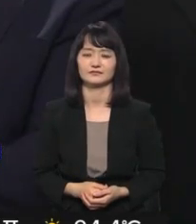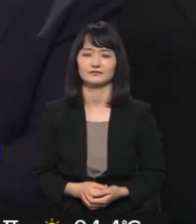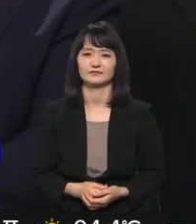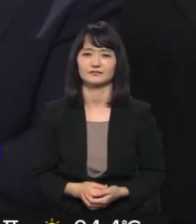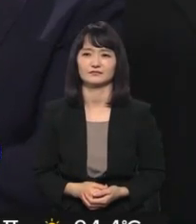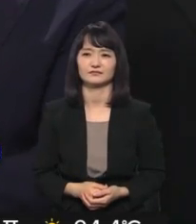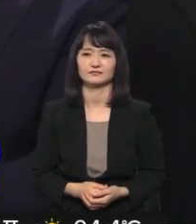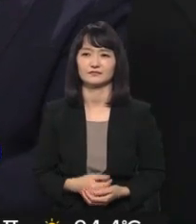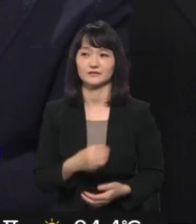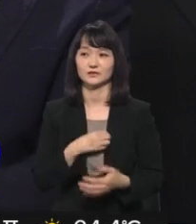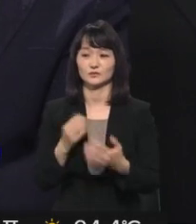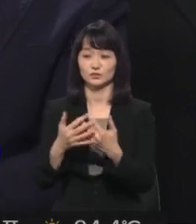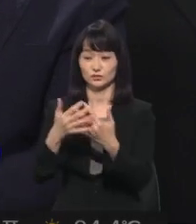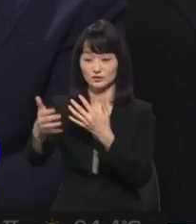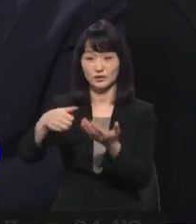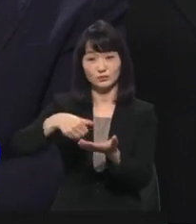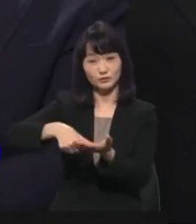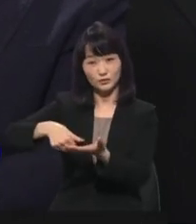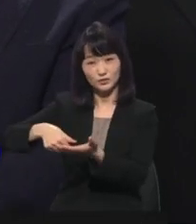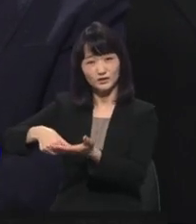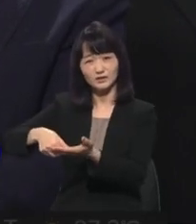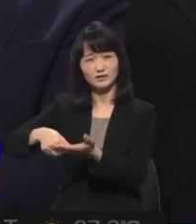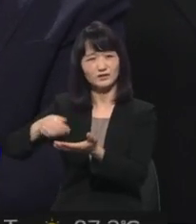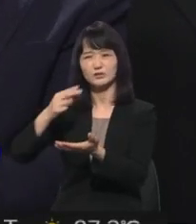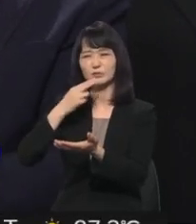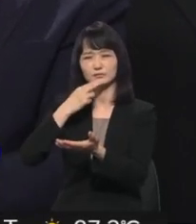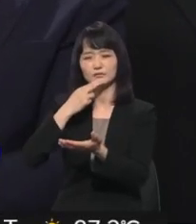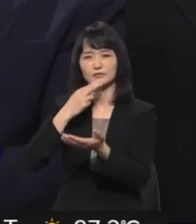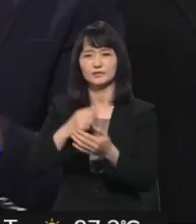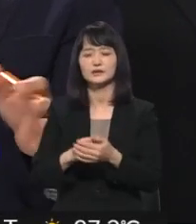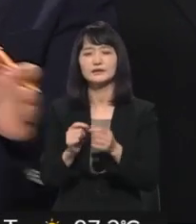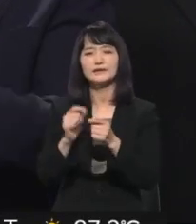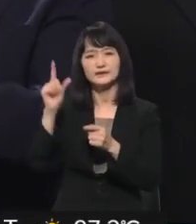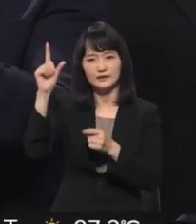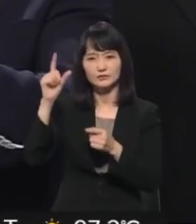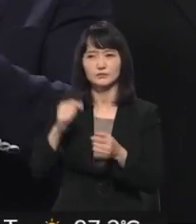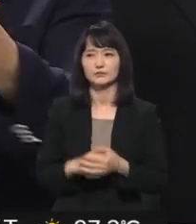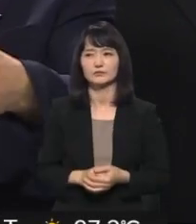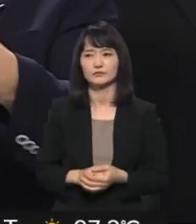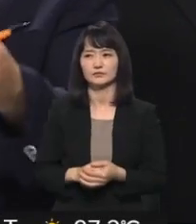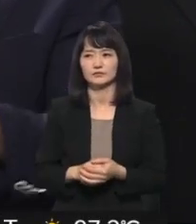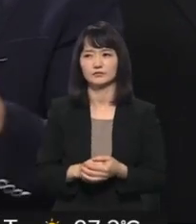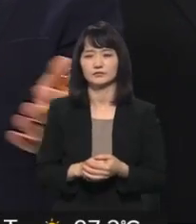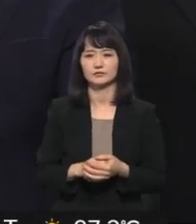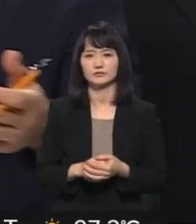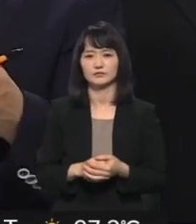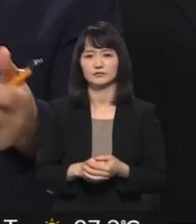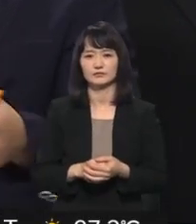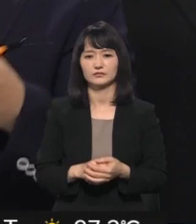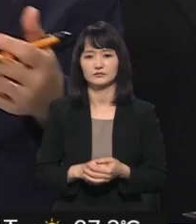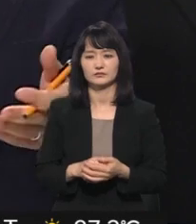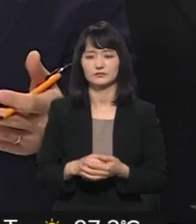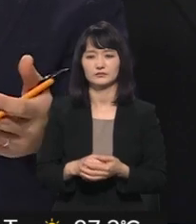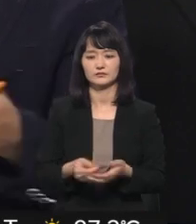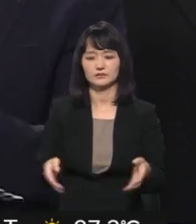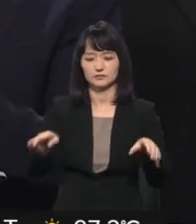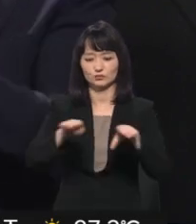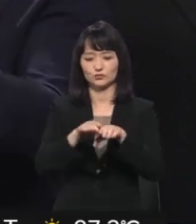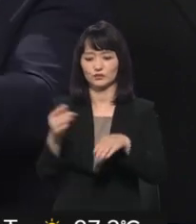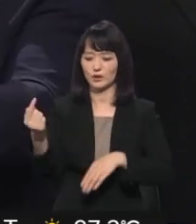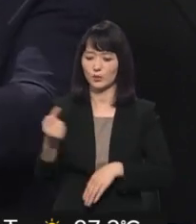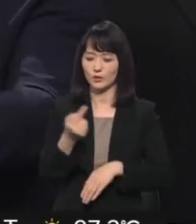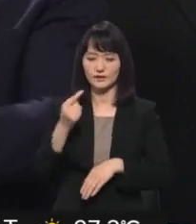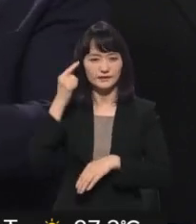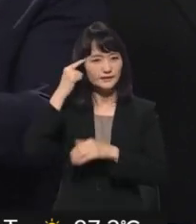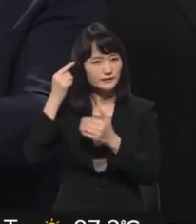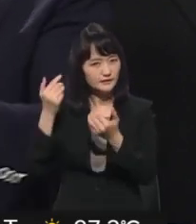뭐 총의 서평 11 경우 굉장히 드물고 요 으 어 대부분 이제 나와서 막 발한 하면서 다양하게 발언 하죠 뭐 찬반 바란다